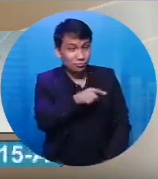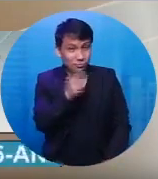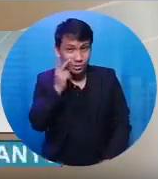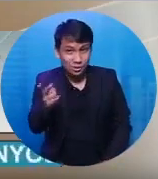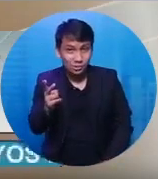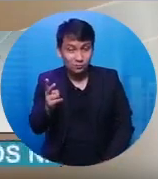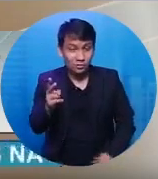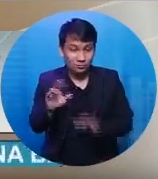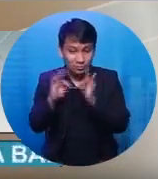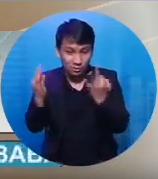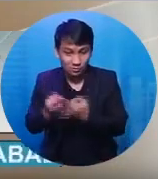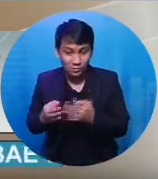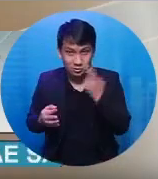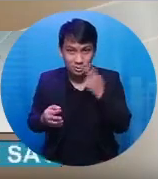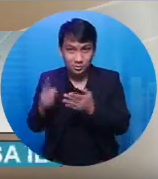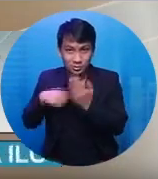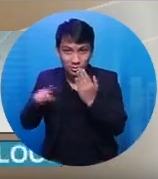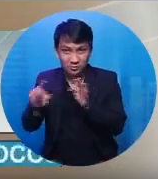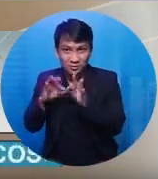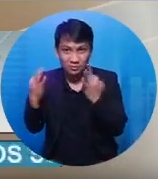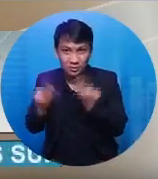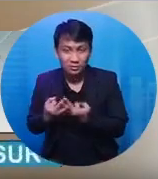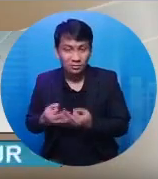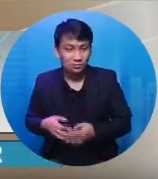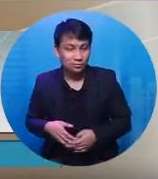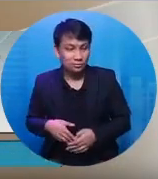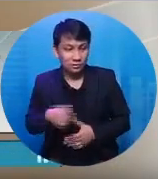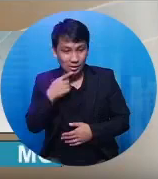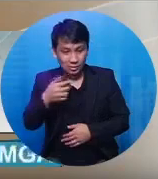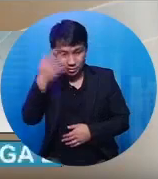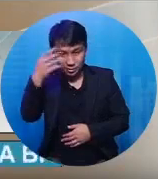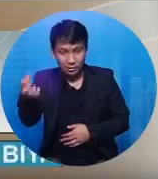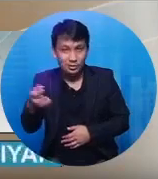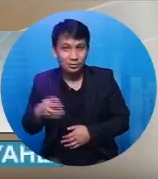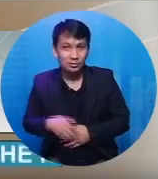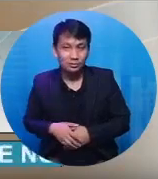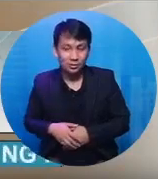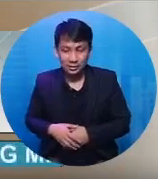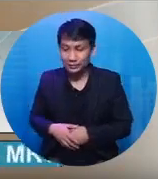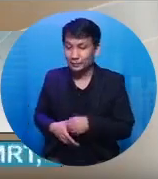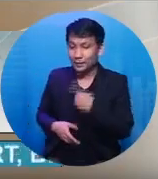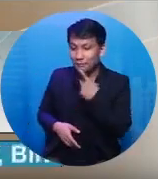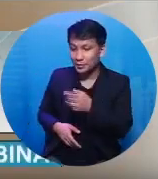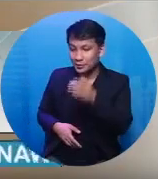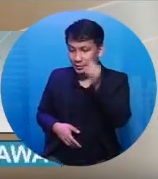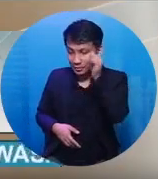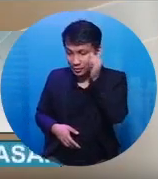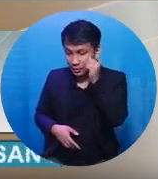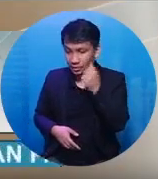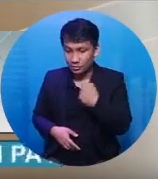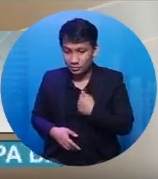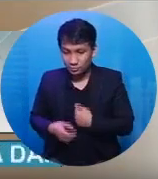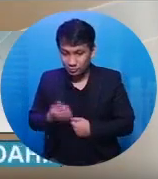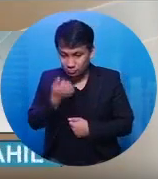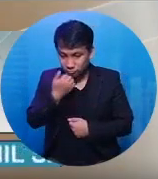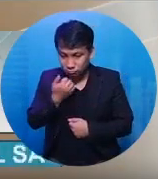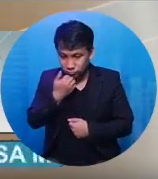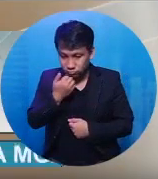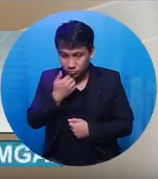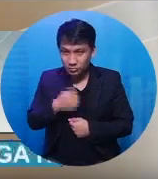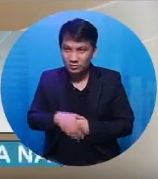mo tinignan ang pamilya to, lagi hindi kang naman. Galit. Alam mo, totoo lang, kung nagkamaliman ako na ano,